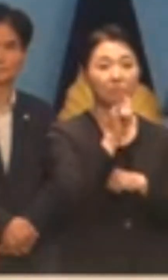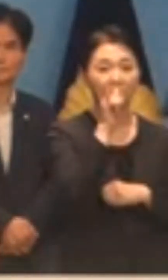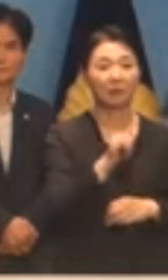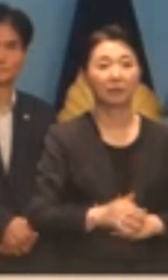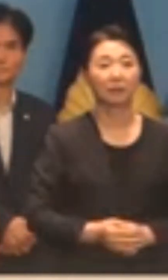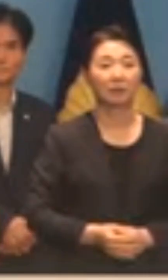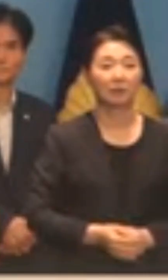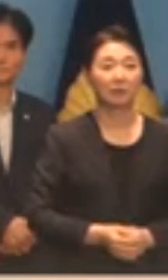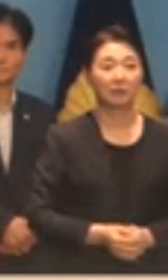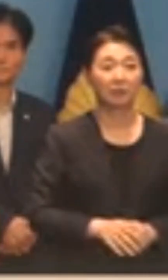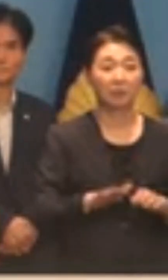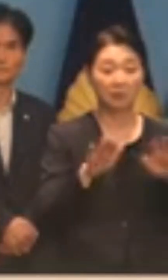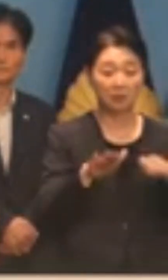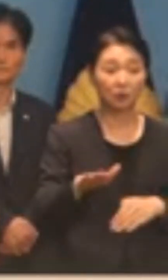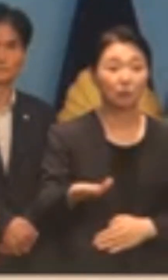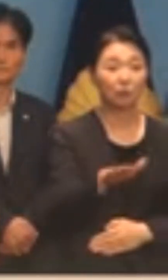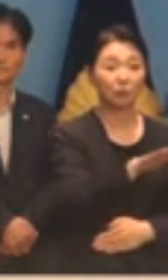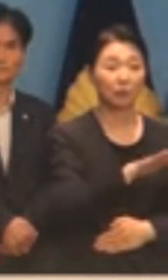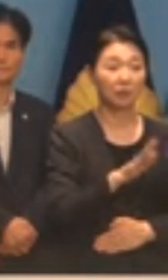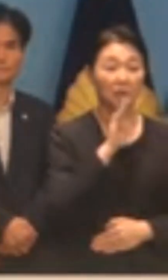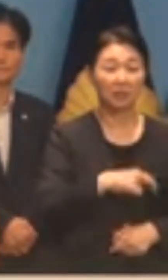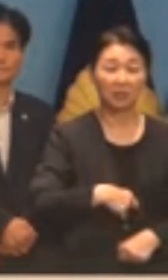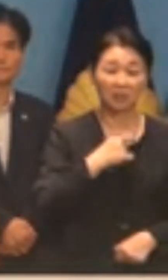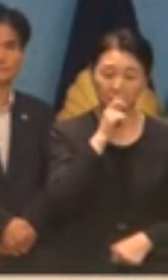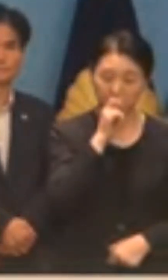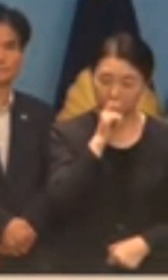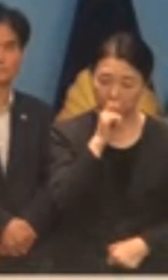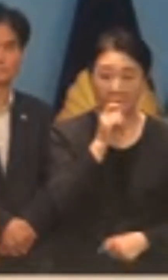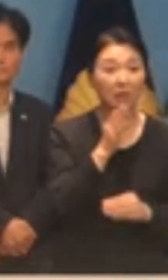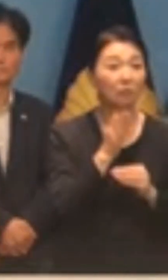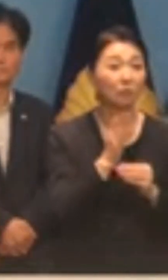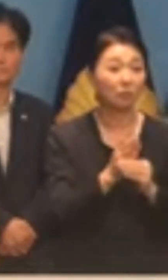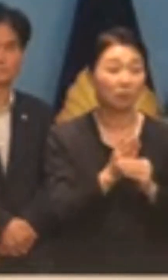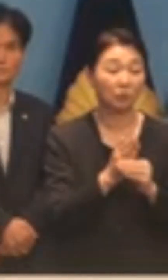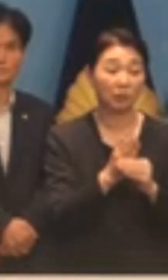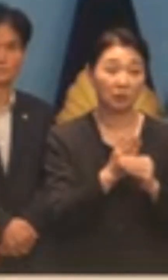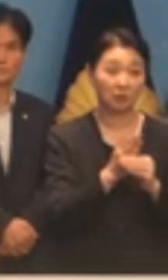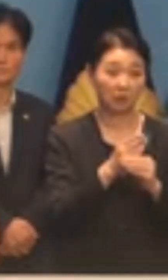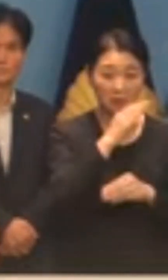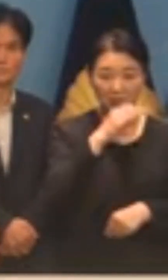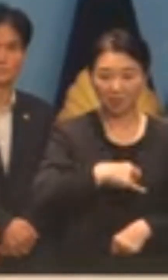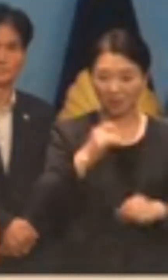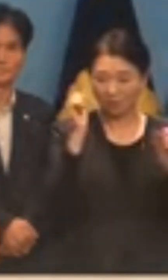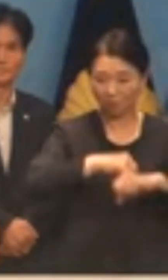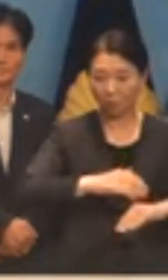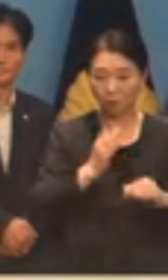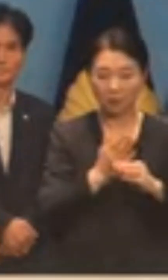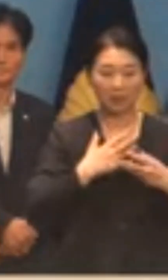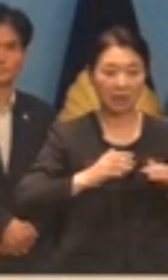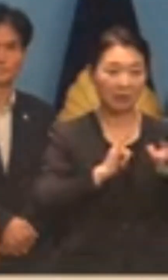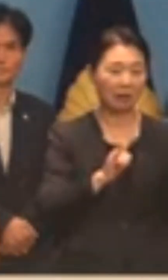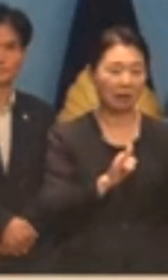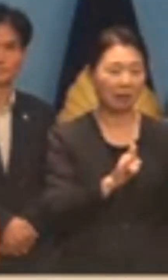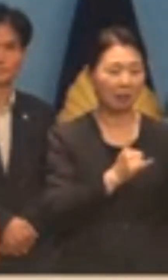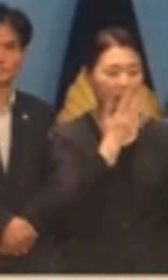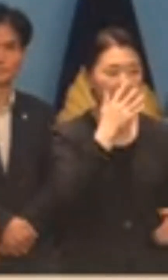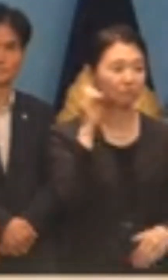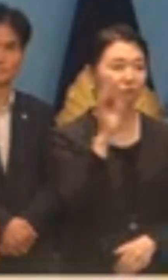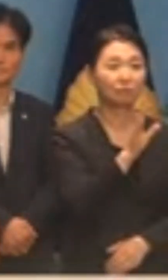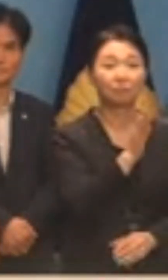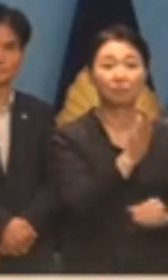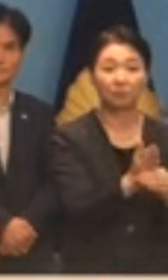자리입니다. 지금 우리는 진실이 침묵당하고 정의가 무너지고 약자의 권리가 외면받는 시대를 지나고